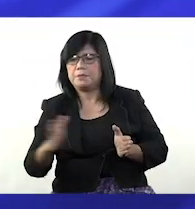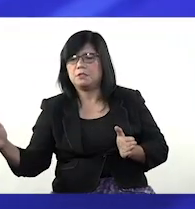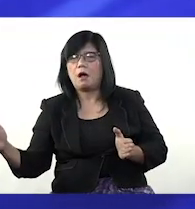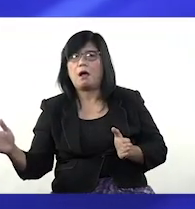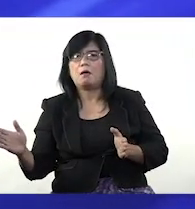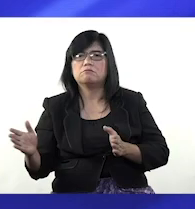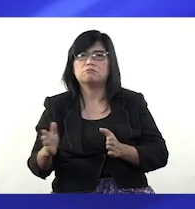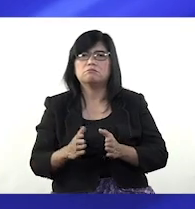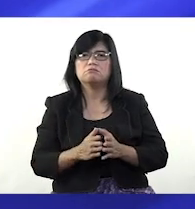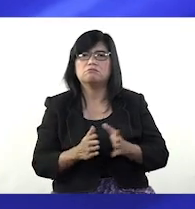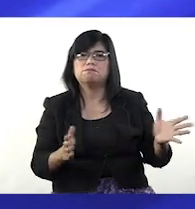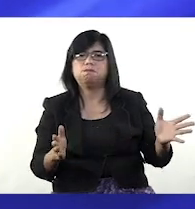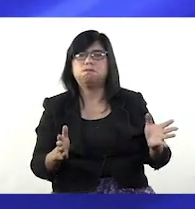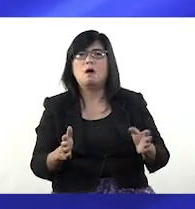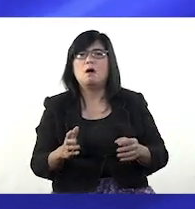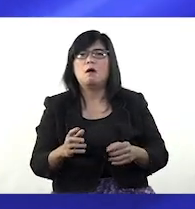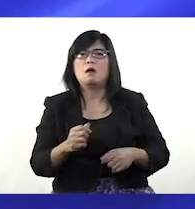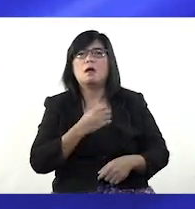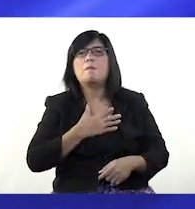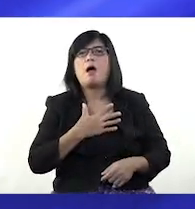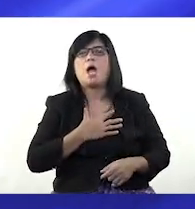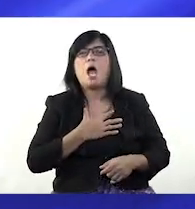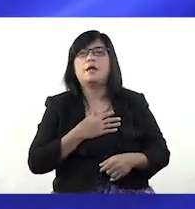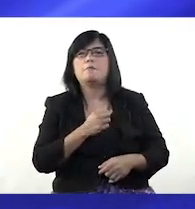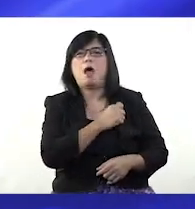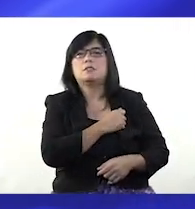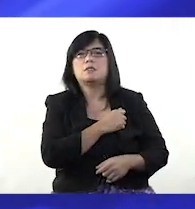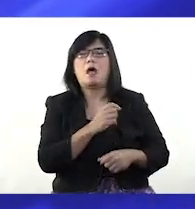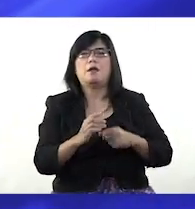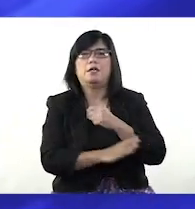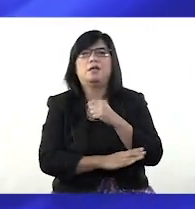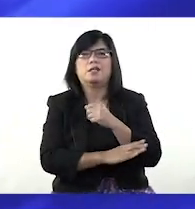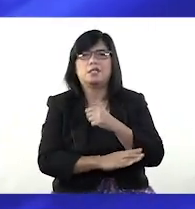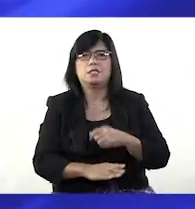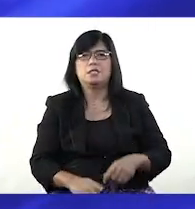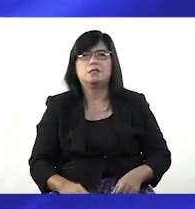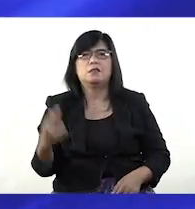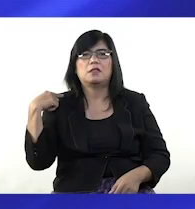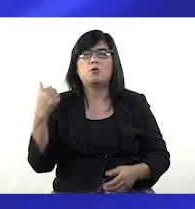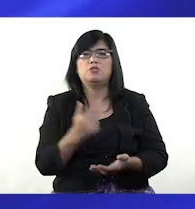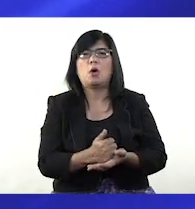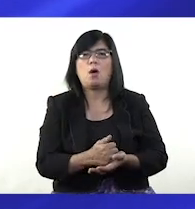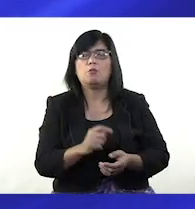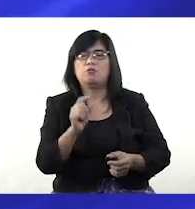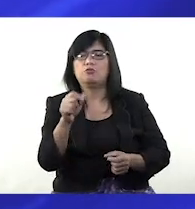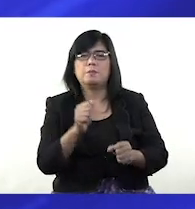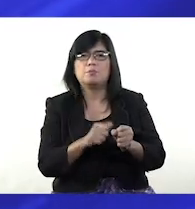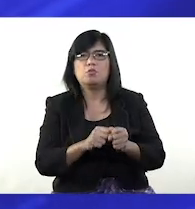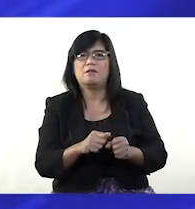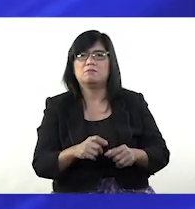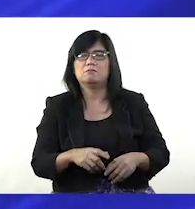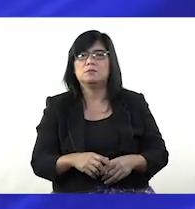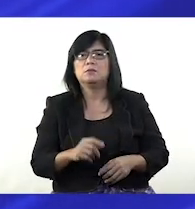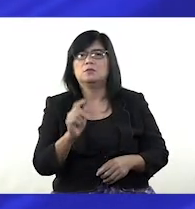Tuhan dari kebanggaan akan negerinya ia pisahkan Allah tu ada kesalahan tanggungjawab ke perbuat sesuatu di negerinya